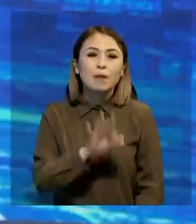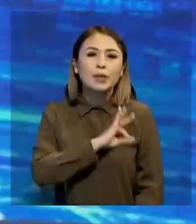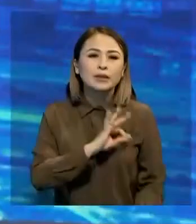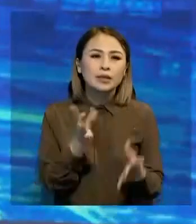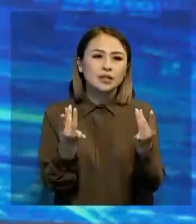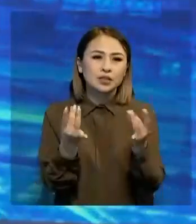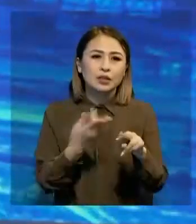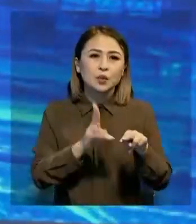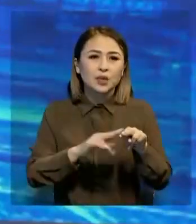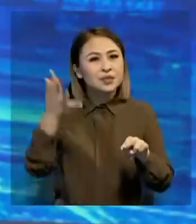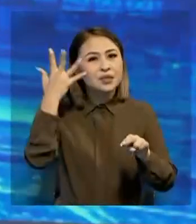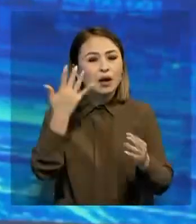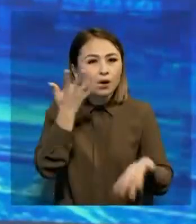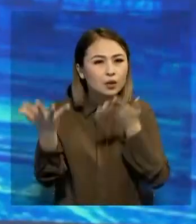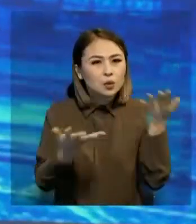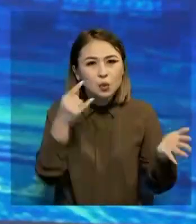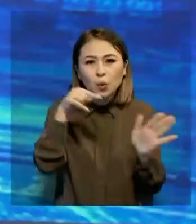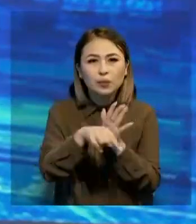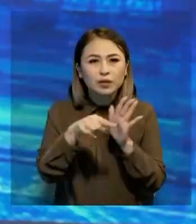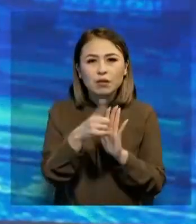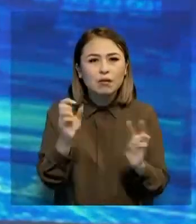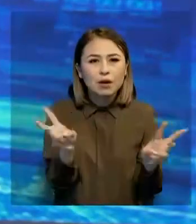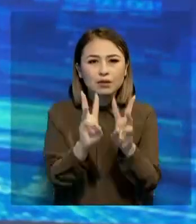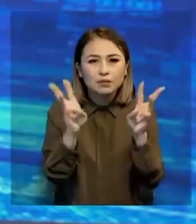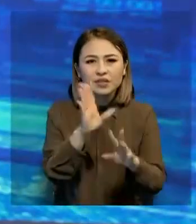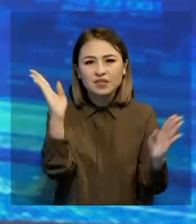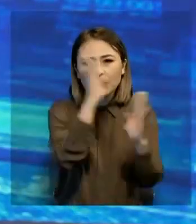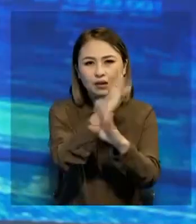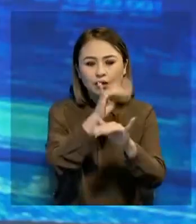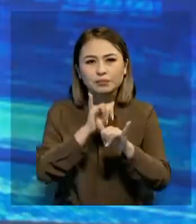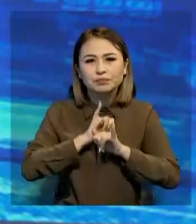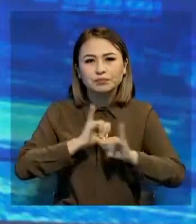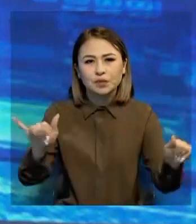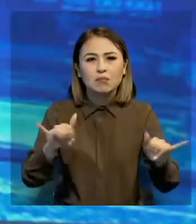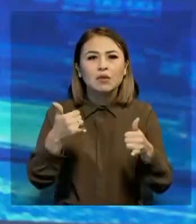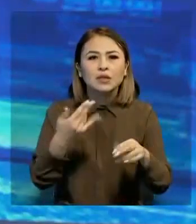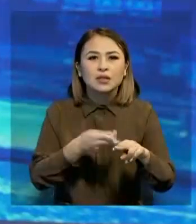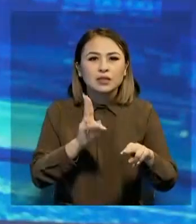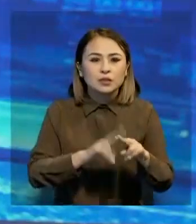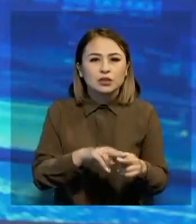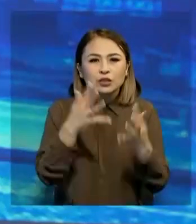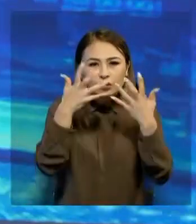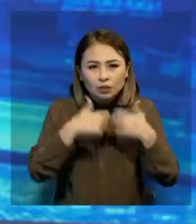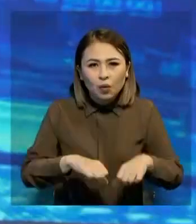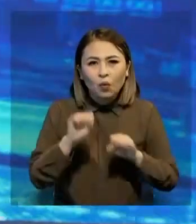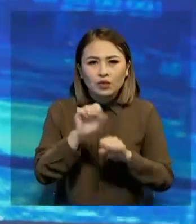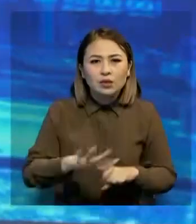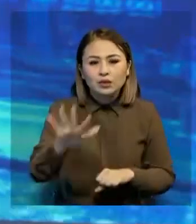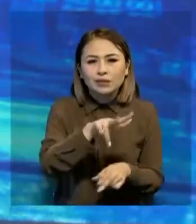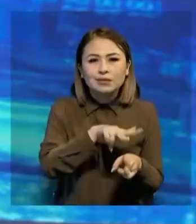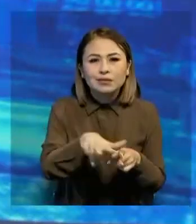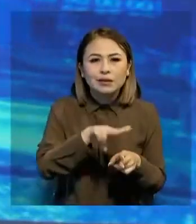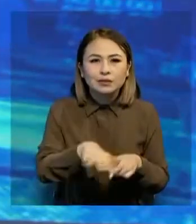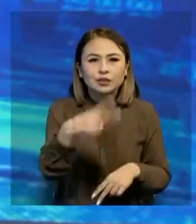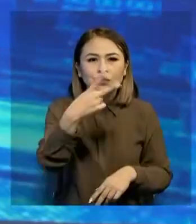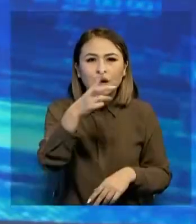Пайдалы қазбаларды қазу кезінде орасан көлемдегі газ атмосфераға тарап жатыр. Мамандардың есебінше қоршаған ортаға